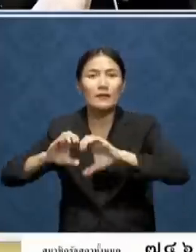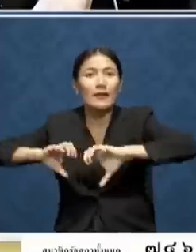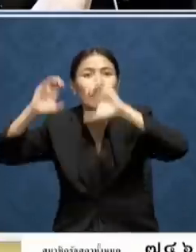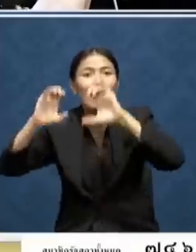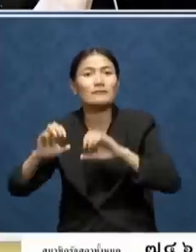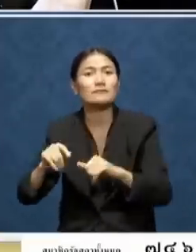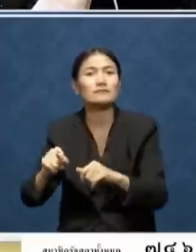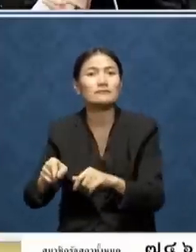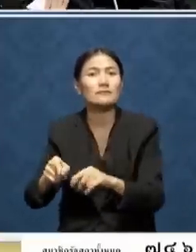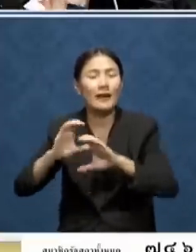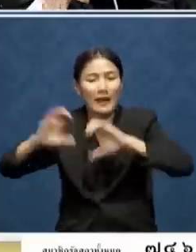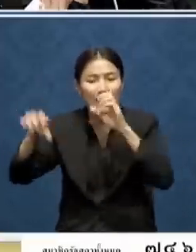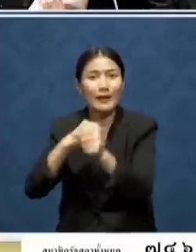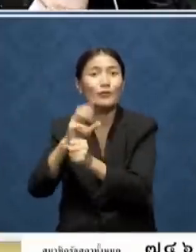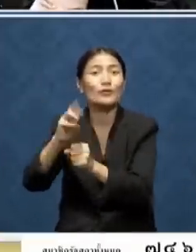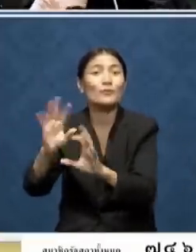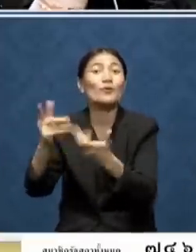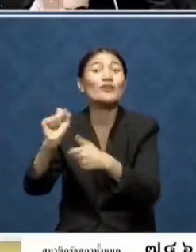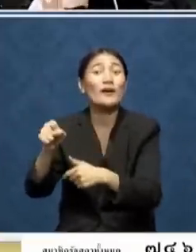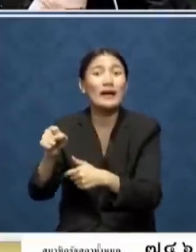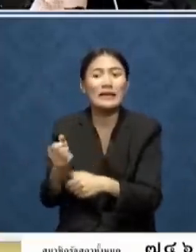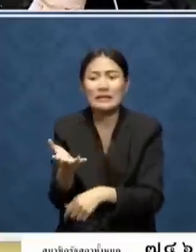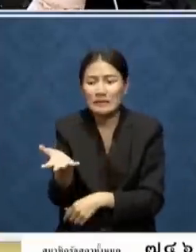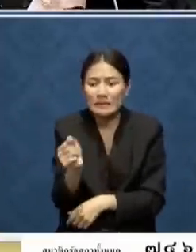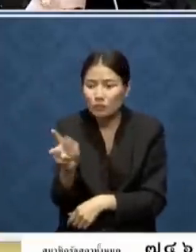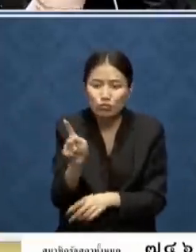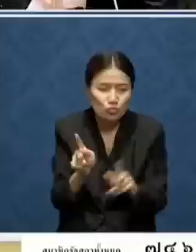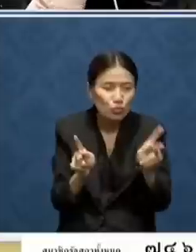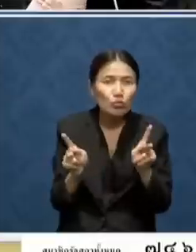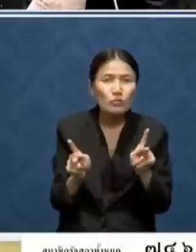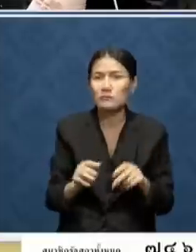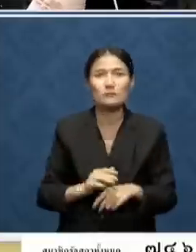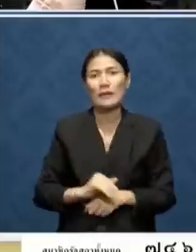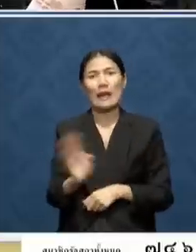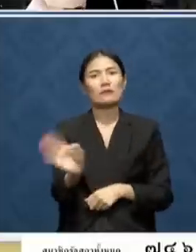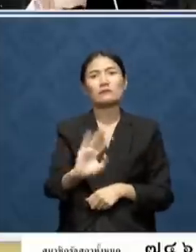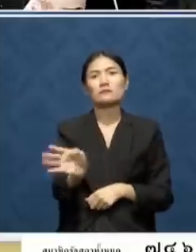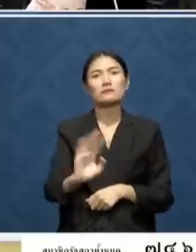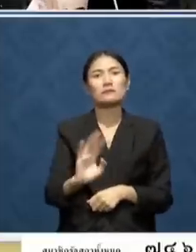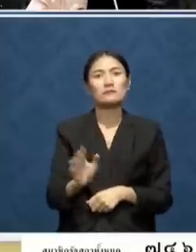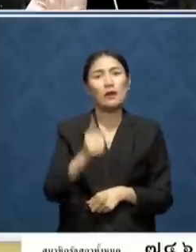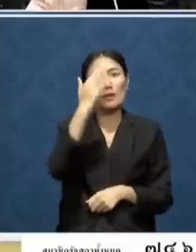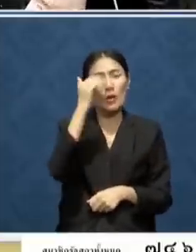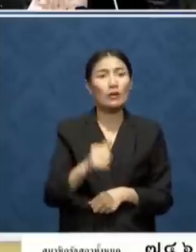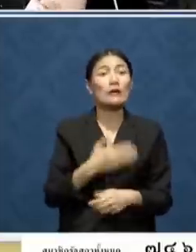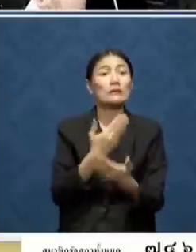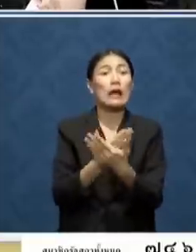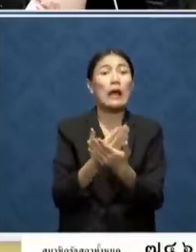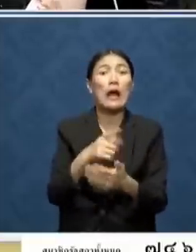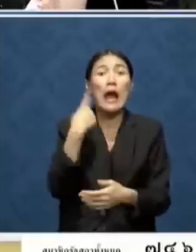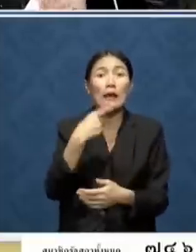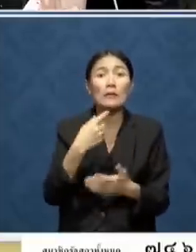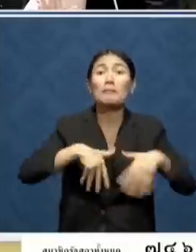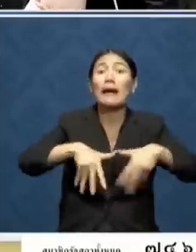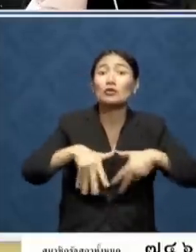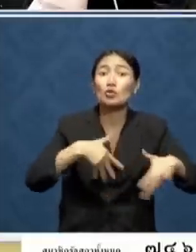คะซึ่งทางเลือกนี้ดิฉันขอขอแบนนะคะดิฉันคิดว่าเงินที่มันไม่ใช่เงินของรัฐบาล 100%เต็มไปด้วยเงินสมทบของผู้ประกัน